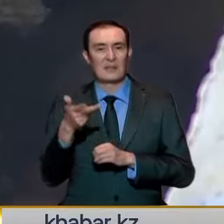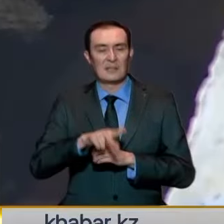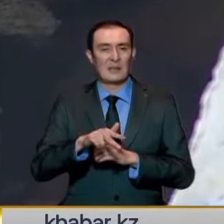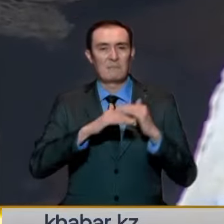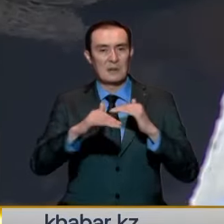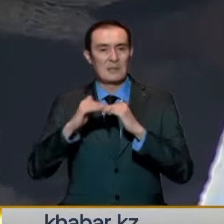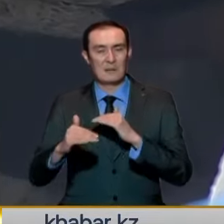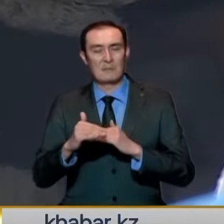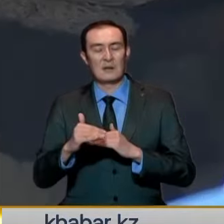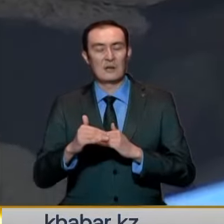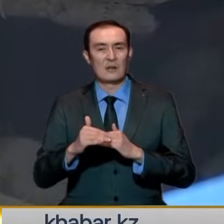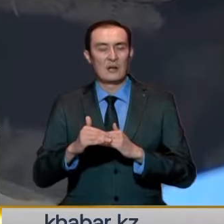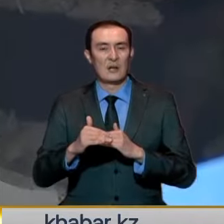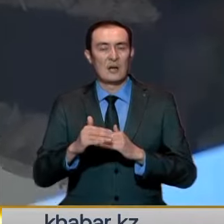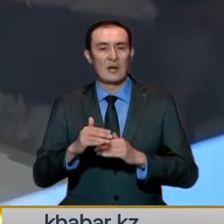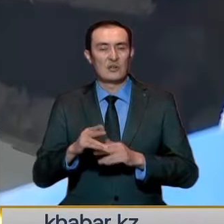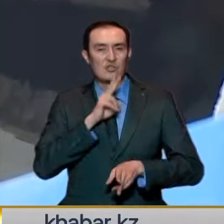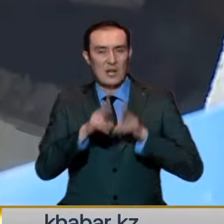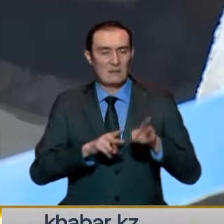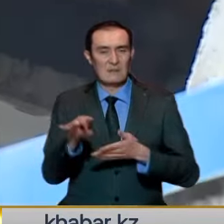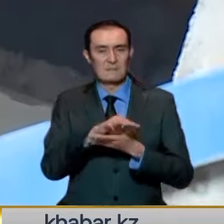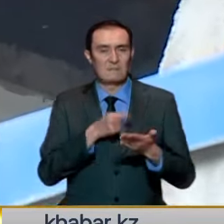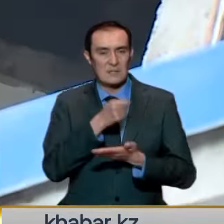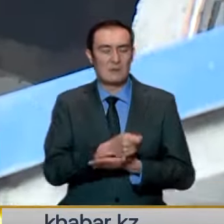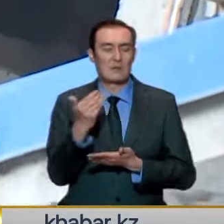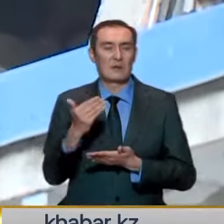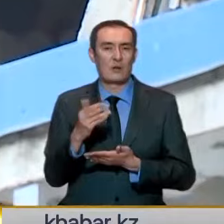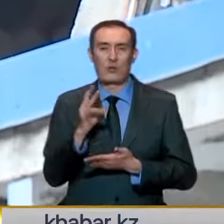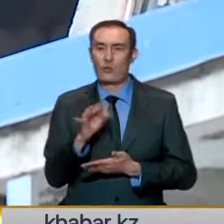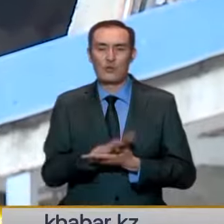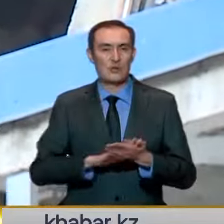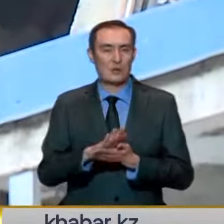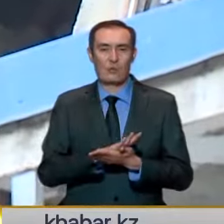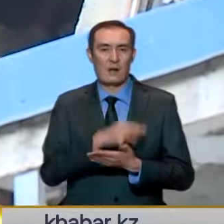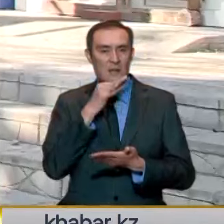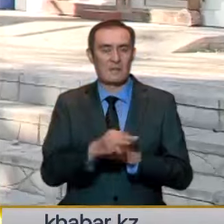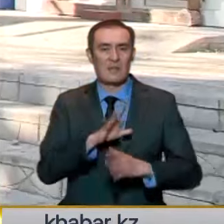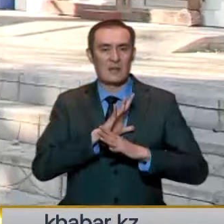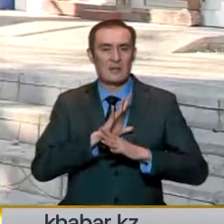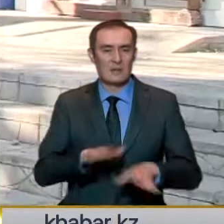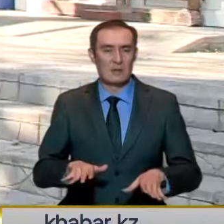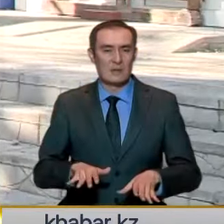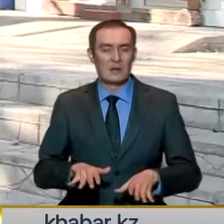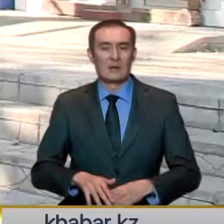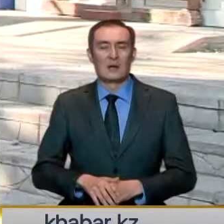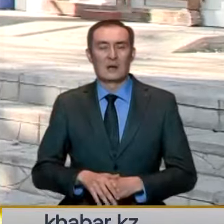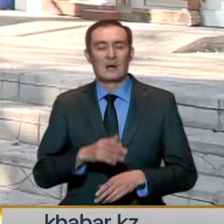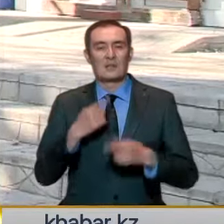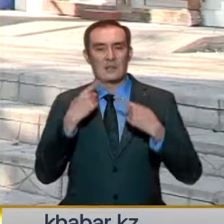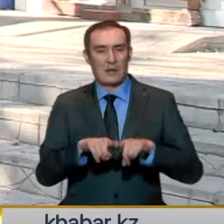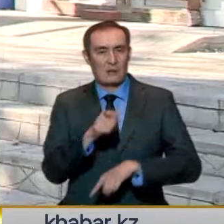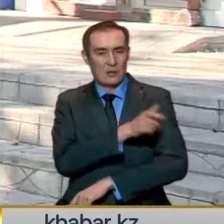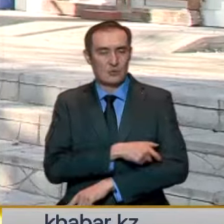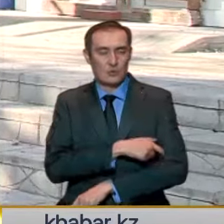Мы обращались несколько раз с письмами к заказчику, к нашему, но никаких реакций не последовало. Технадзор